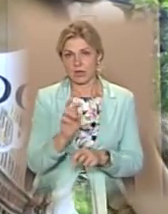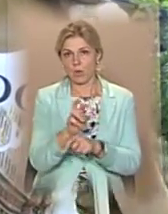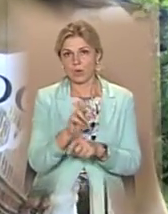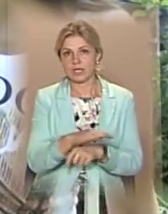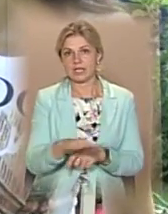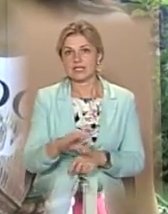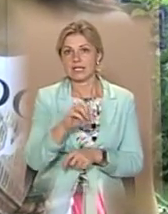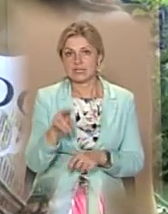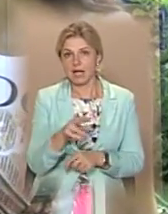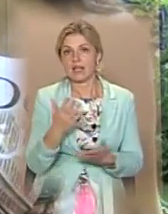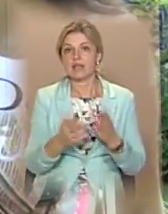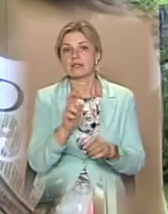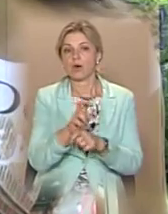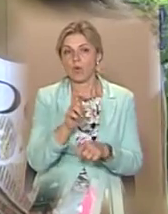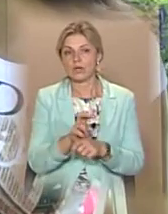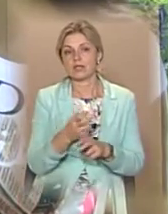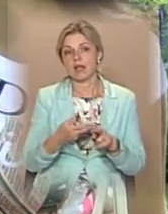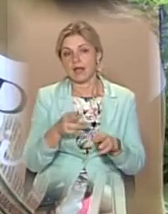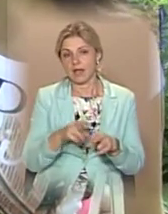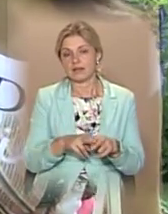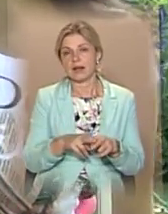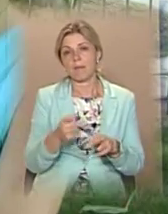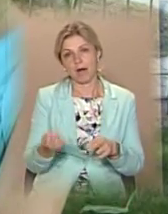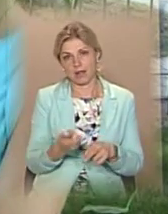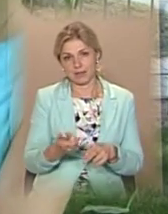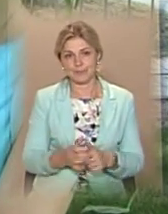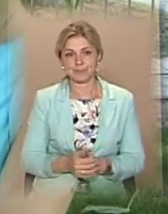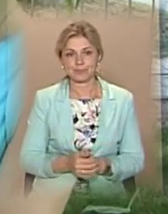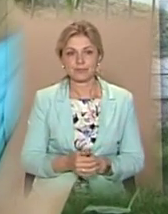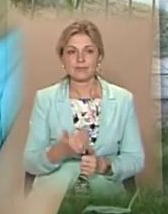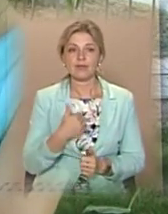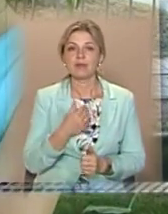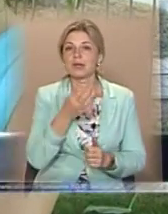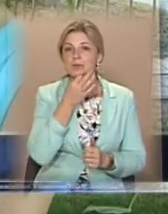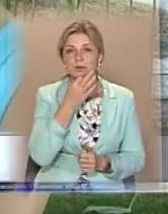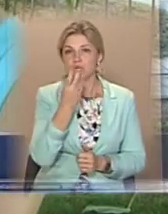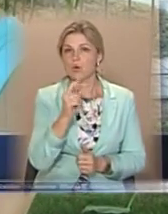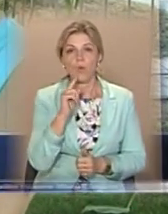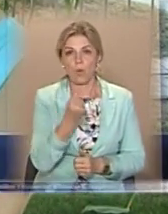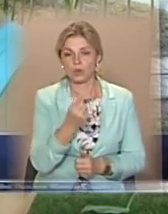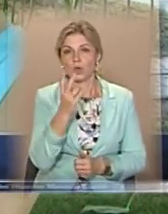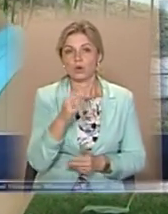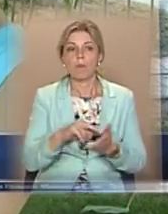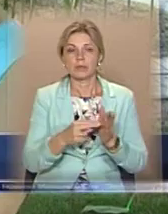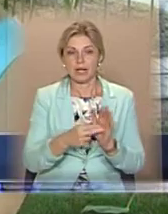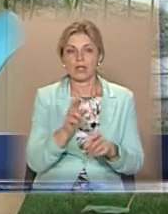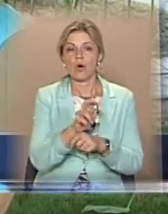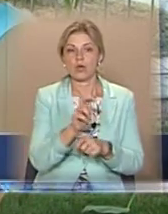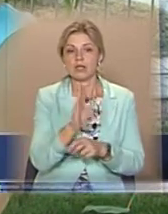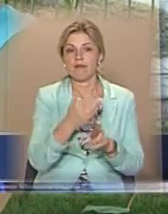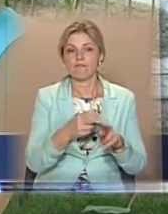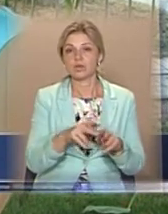Если даже ходят, наверное, этого все-таки этого мало. Нам еще нет даже года, но мы планируем идти в эту школу, потому